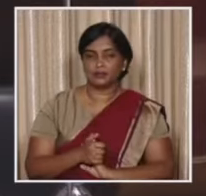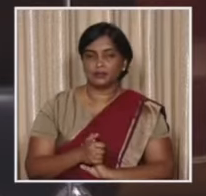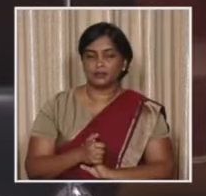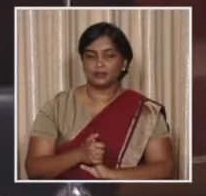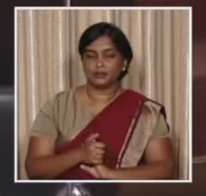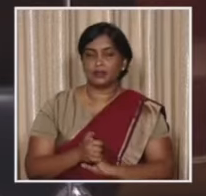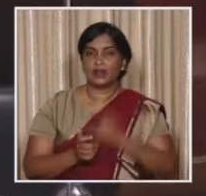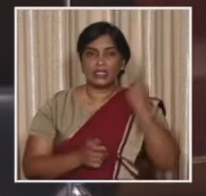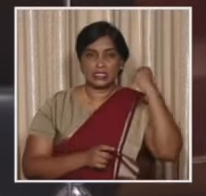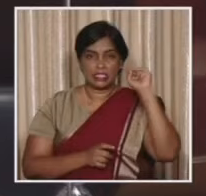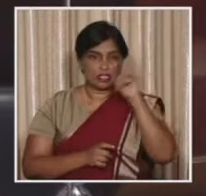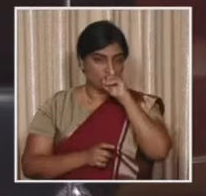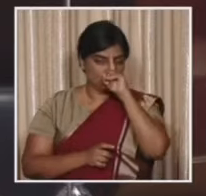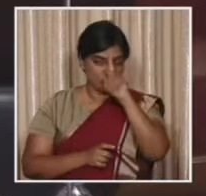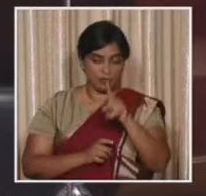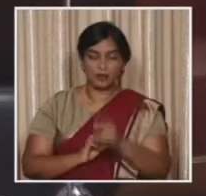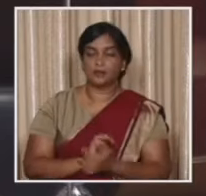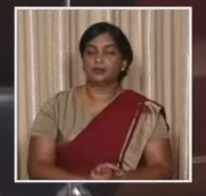ගිය සතියේ